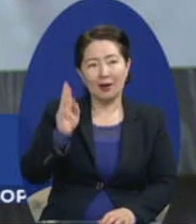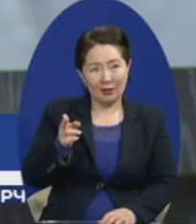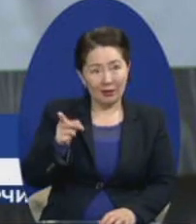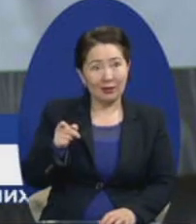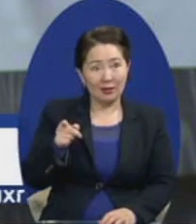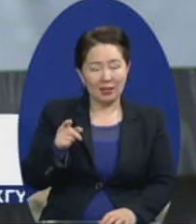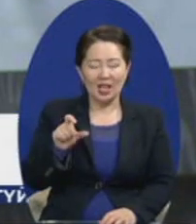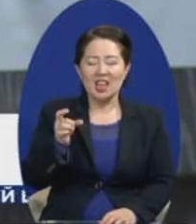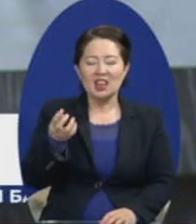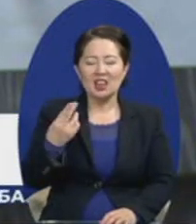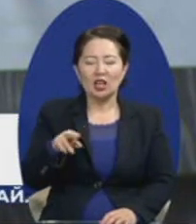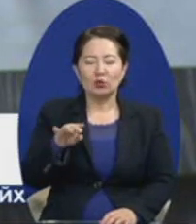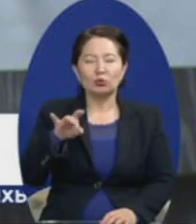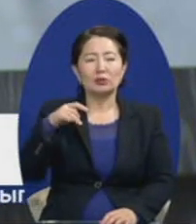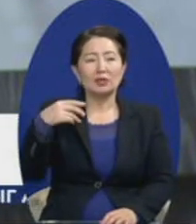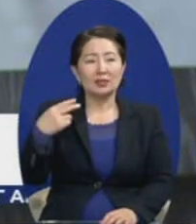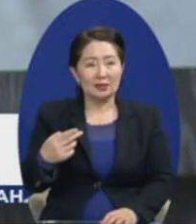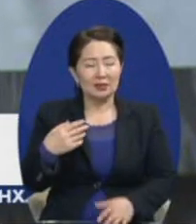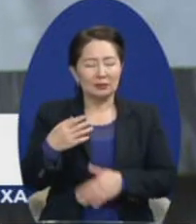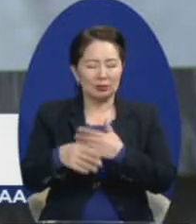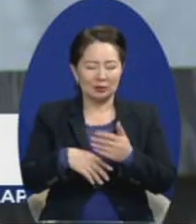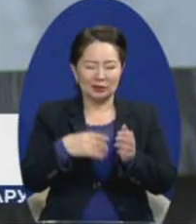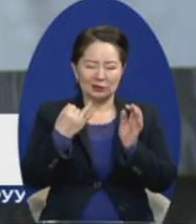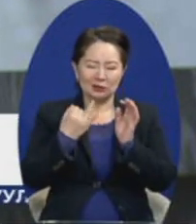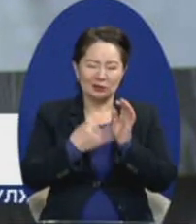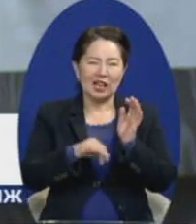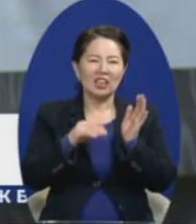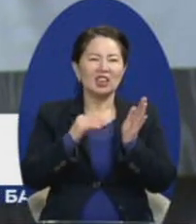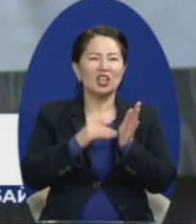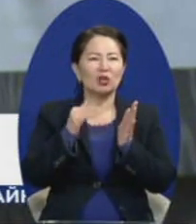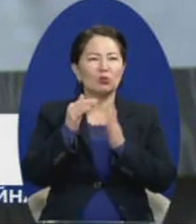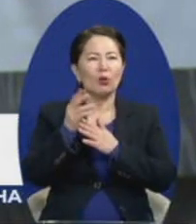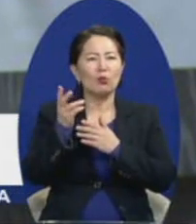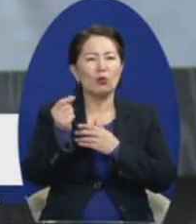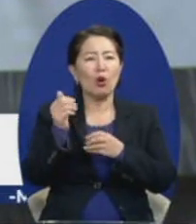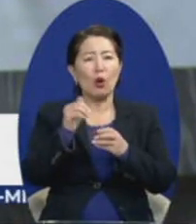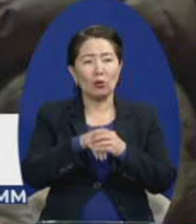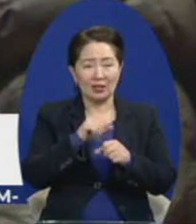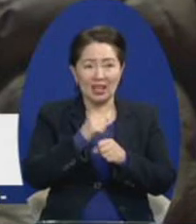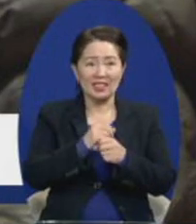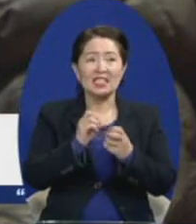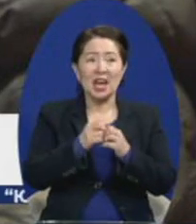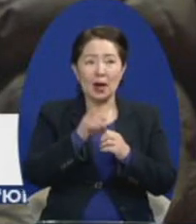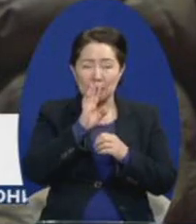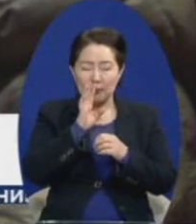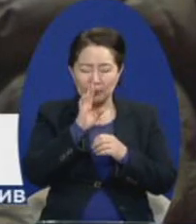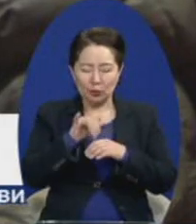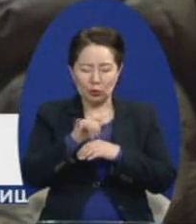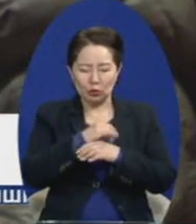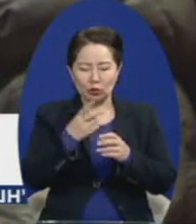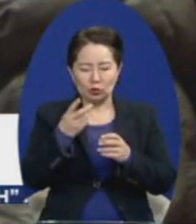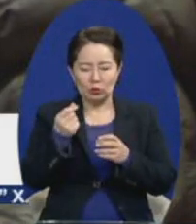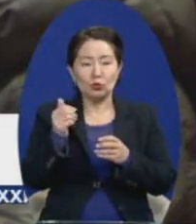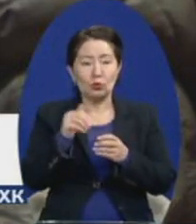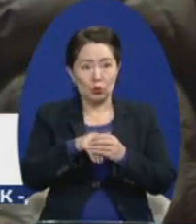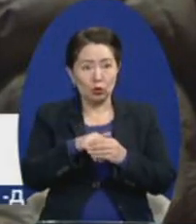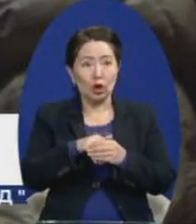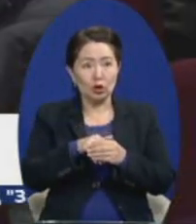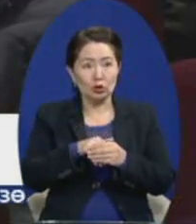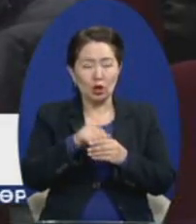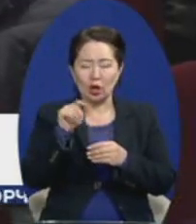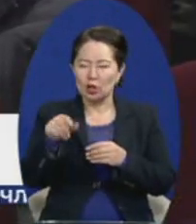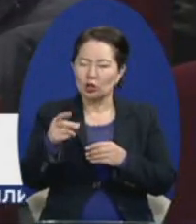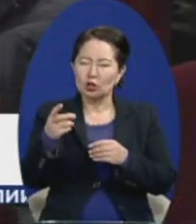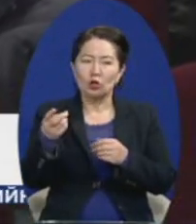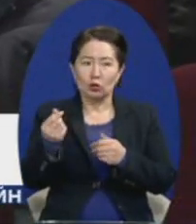үтсрүү бараг 70 орчим төгрөгийн төргөний хөрөнгө оруулалтын ажил хийгдэхээр улсын төсөвлөөр сууж орсон. Тэгээ энэ хөрөнгө оруулалтууд